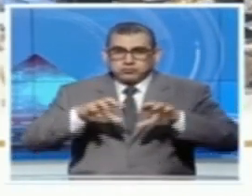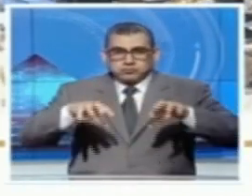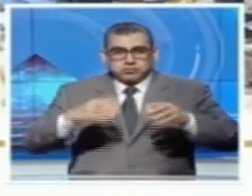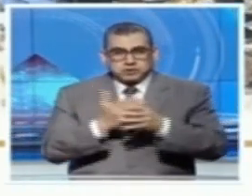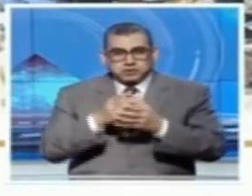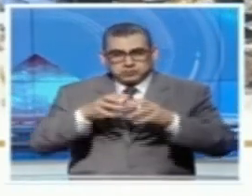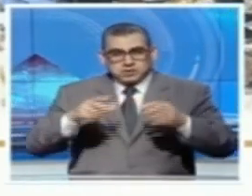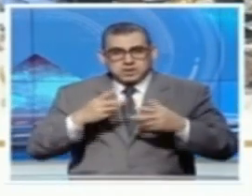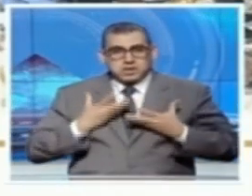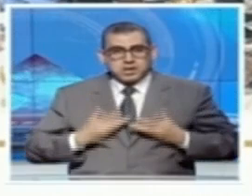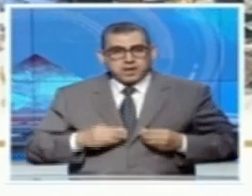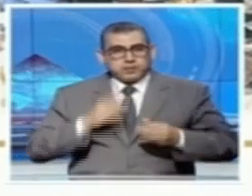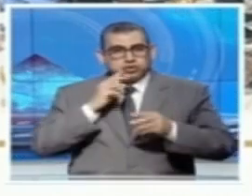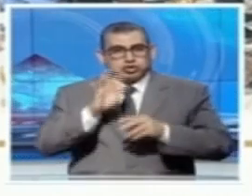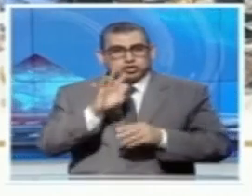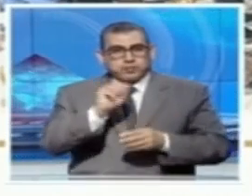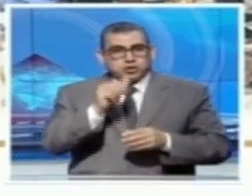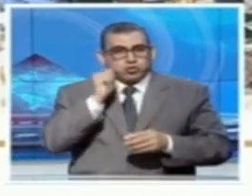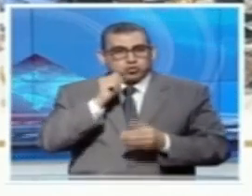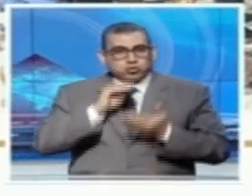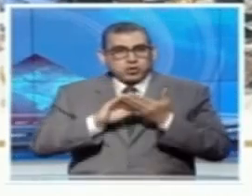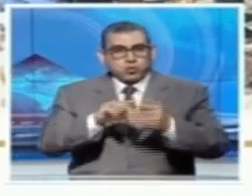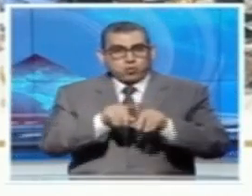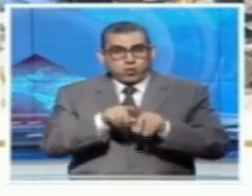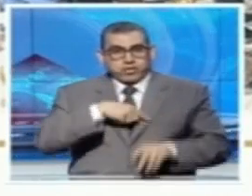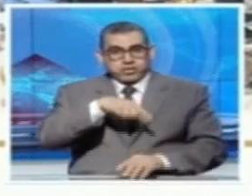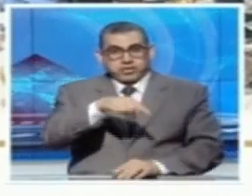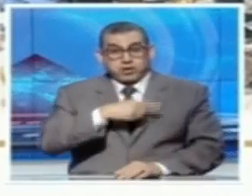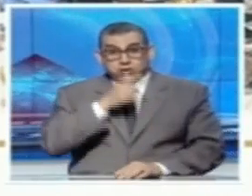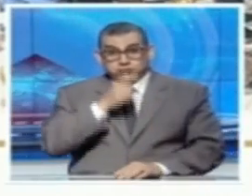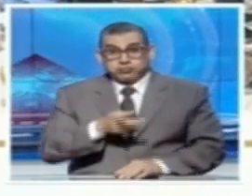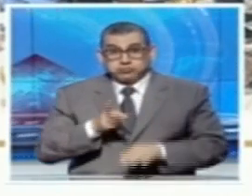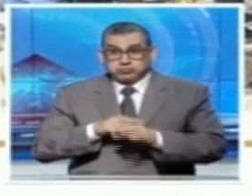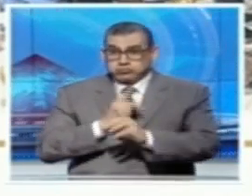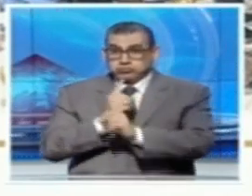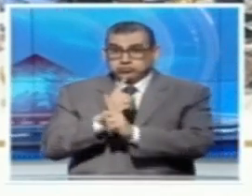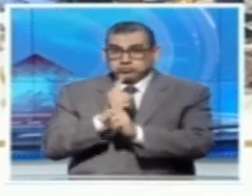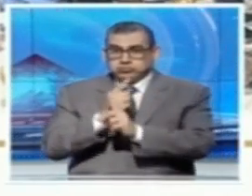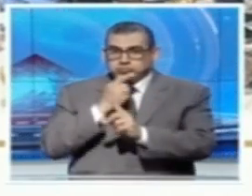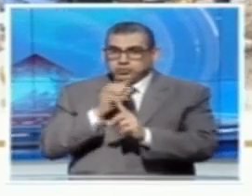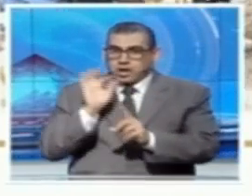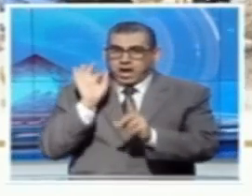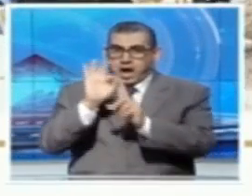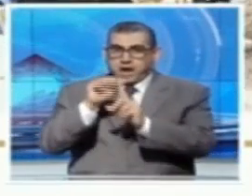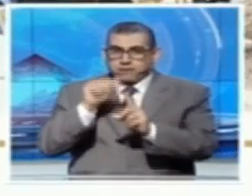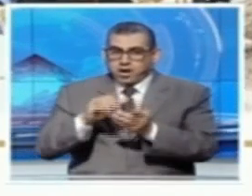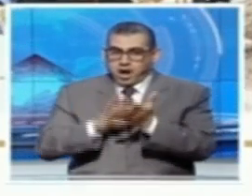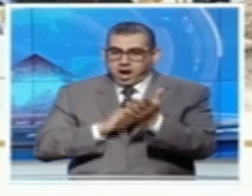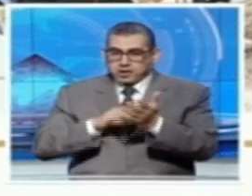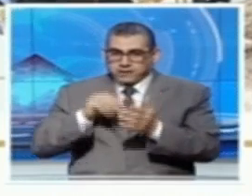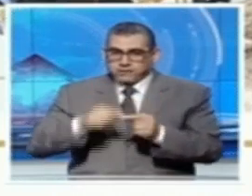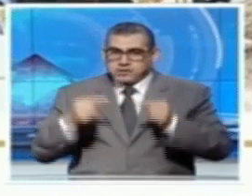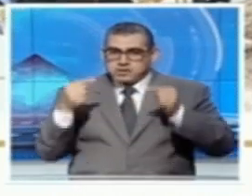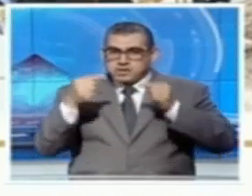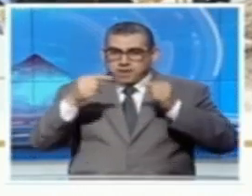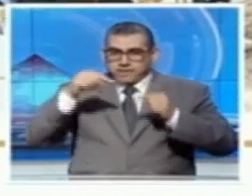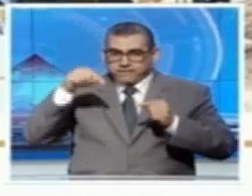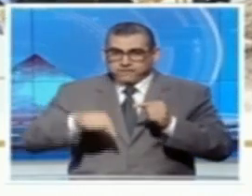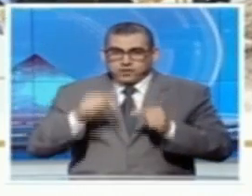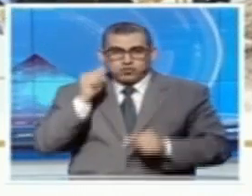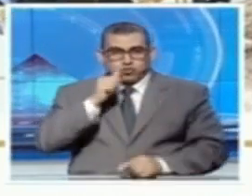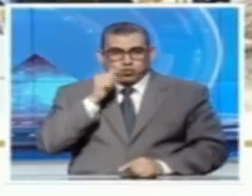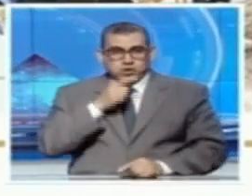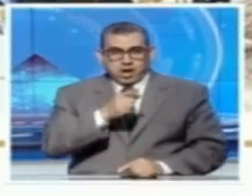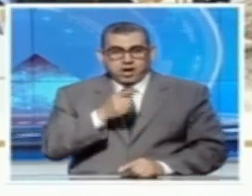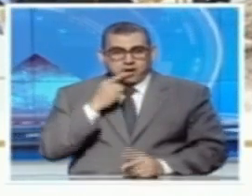على سلامة وأمن الشعب السوداني الشقيق. وخلال اللقاء تمت الإشارة إلى خطورة التحديات التي تواجه السودان